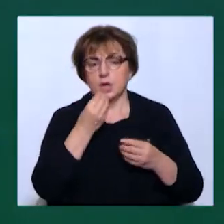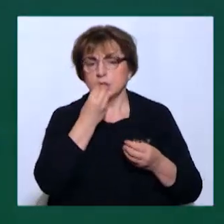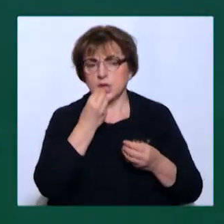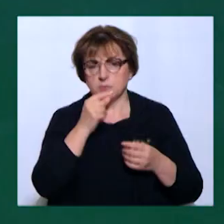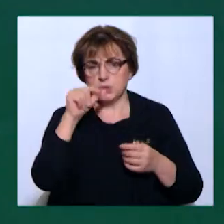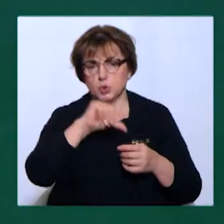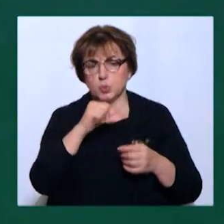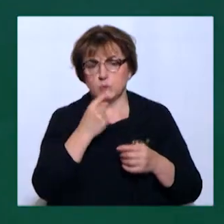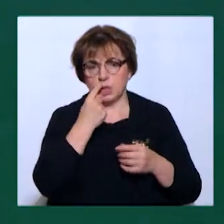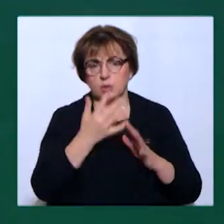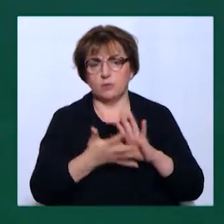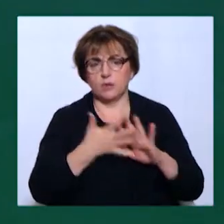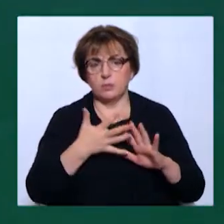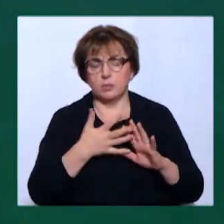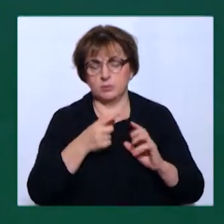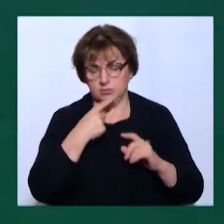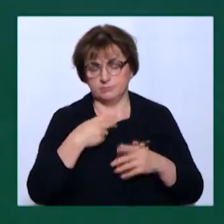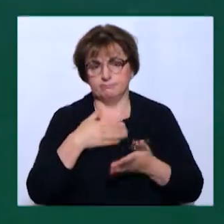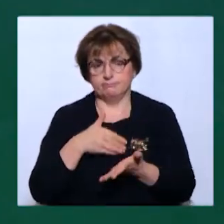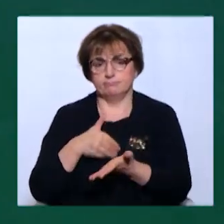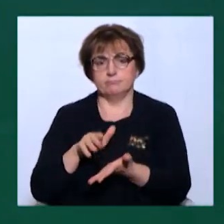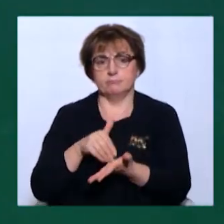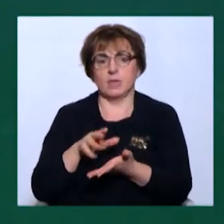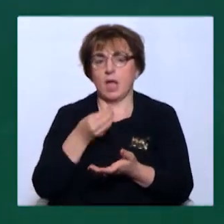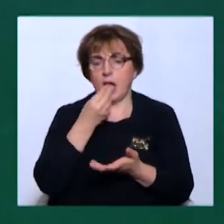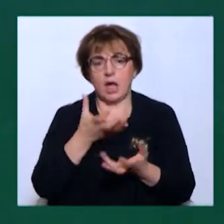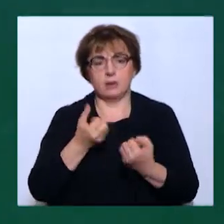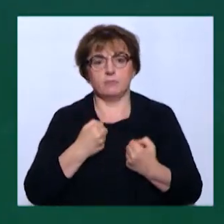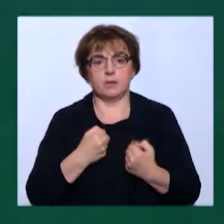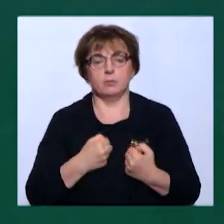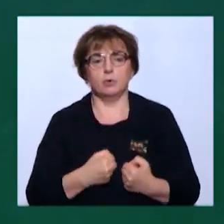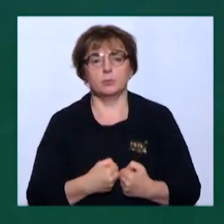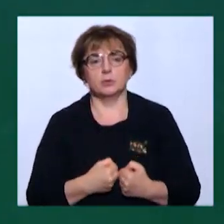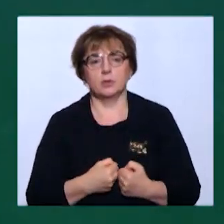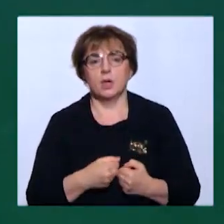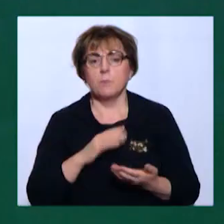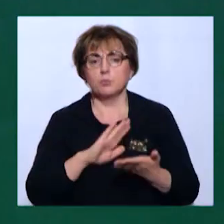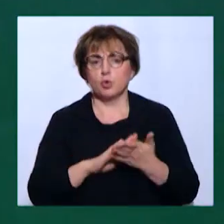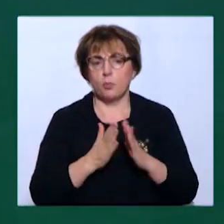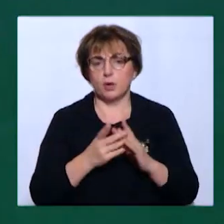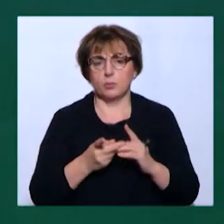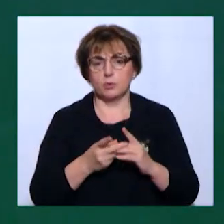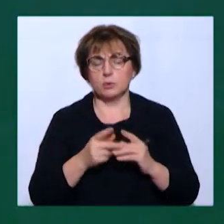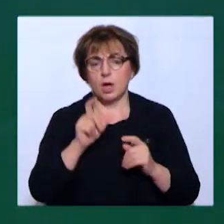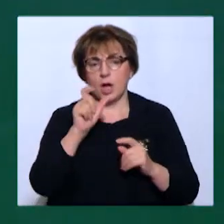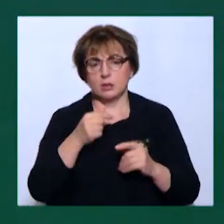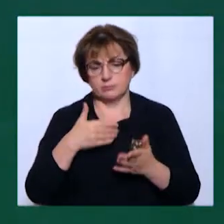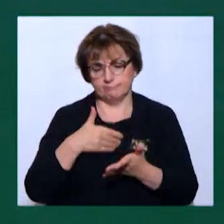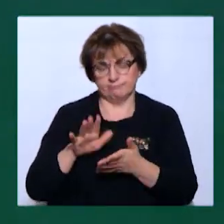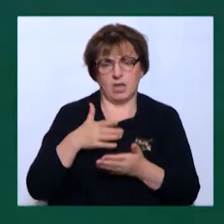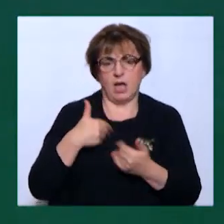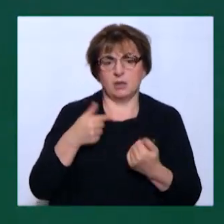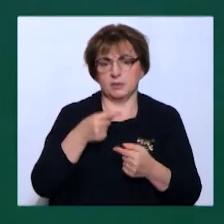საკვების შემთხვევაში გებულობთ ამ საკვების მდგომარეობას და ადამიანი თავიდან